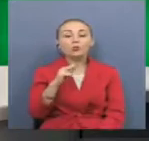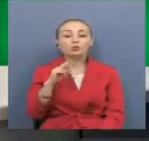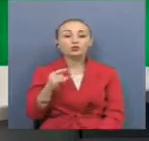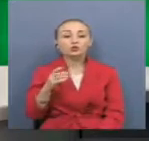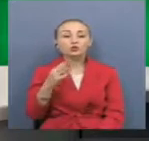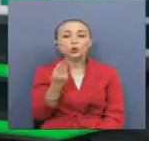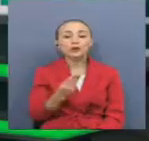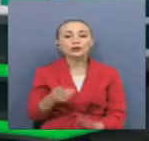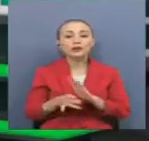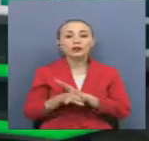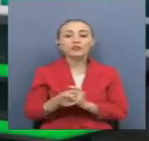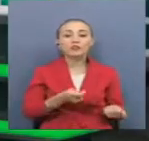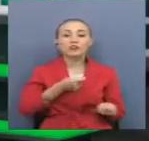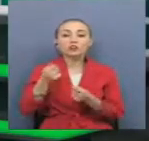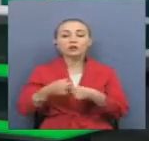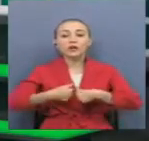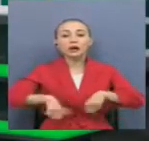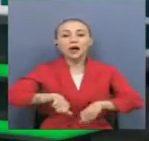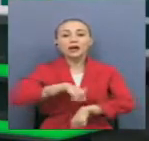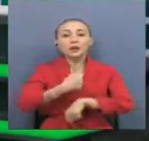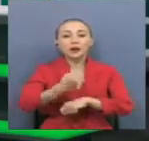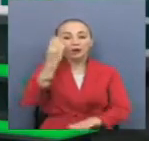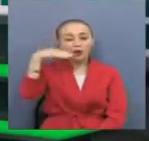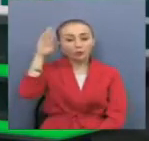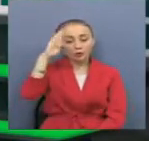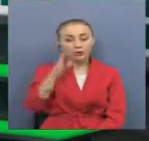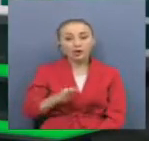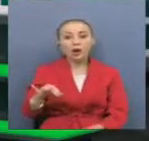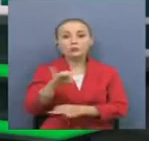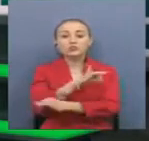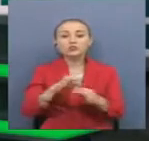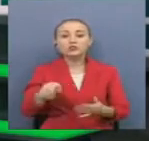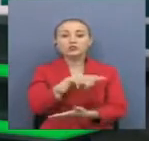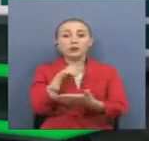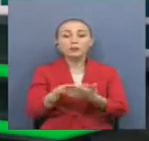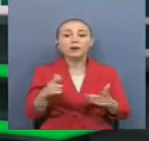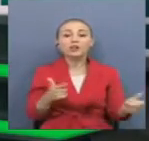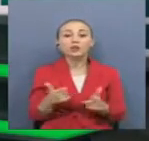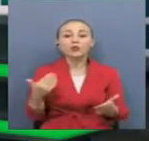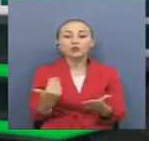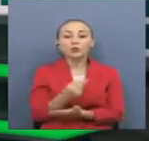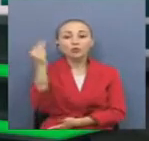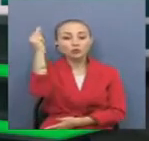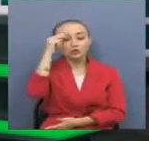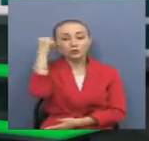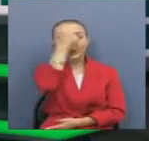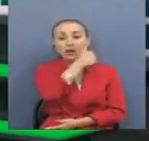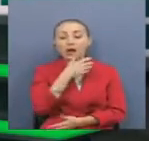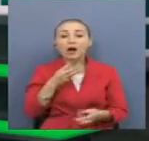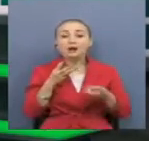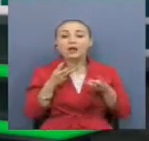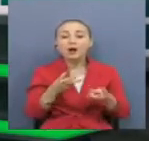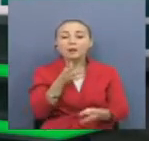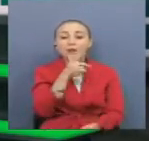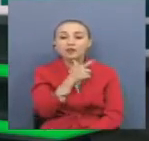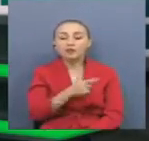жаңа оқу жылына дайындық барысы мен жылыту маусымының мәселелерін пысықтауға арналған көшпелі жиын өтті. Бұдан кейін өңір басшысы